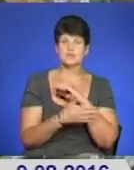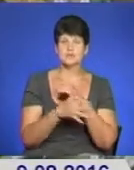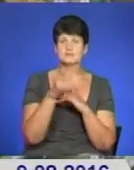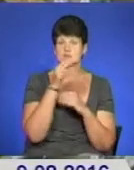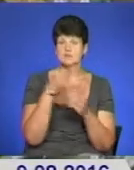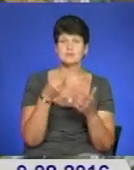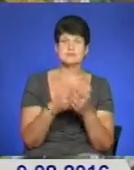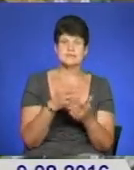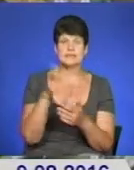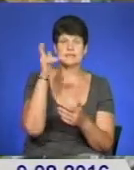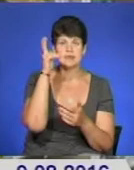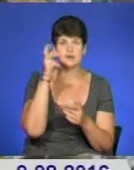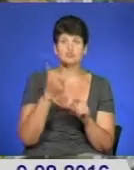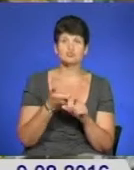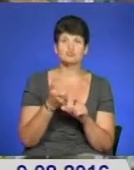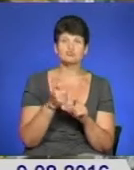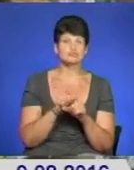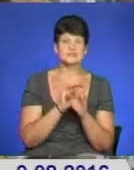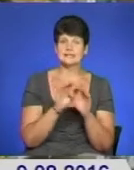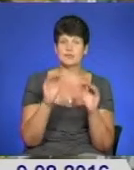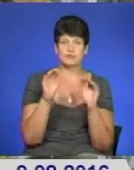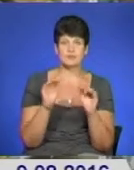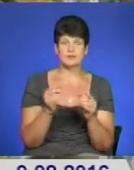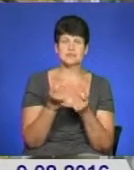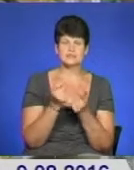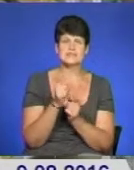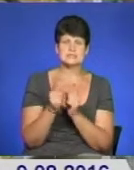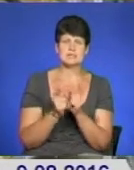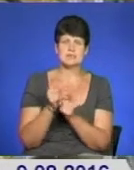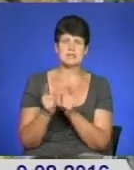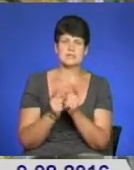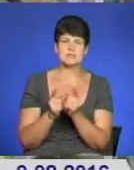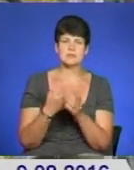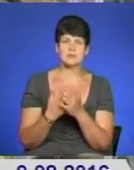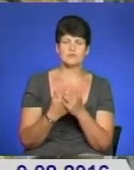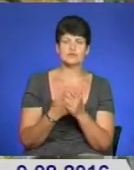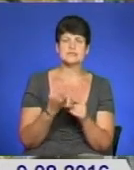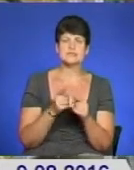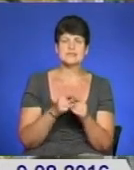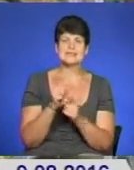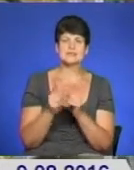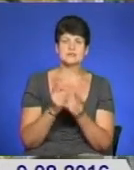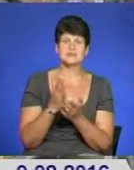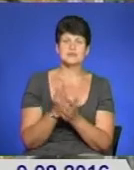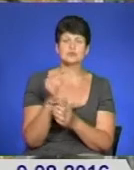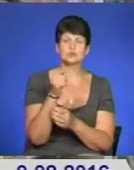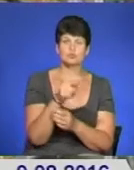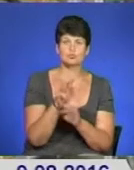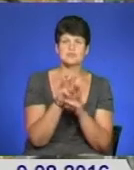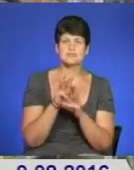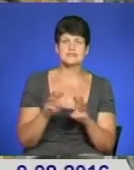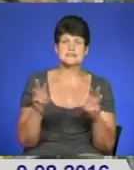гречку суттєво не спала але трохи змінилося Напевно це зміни пішли в тому що Міністерство аграрної